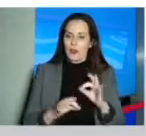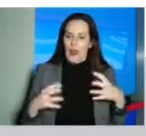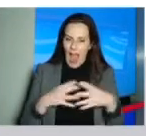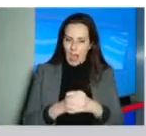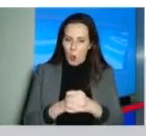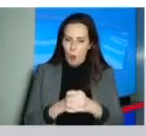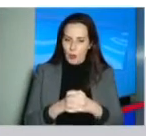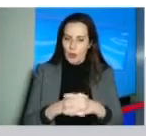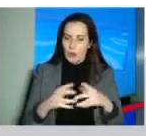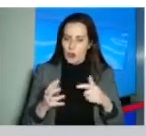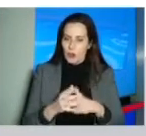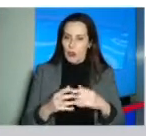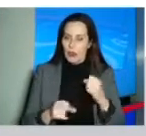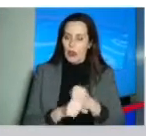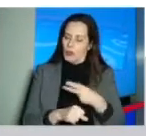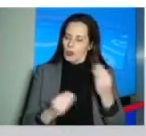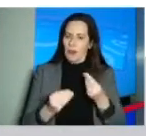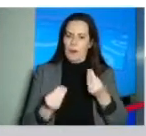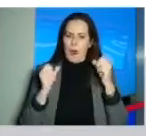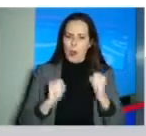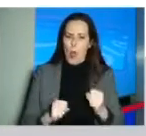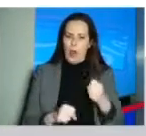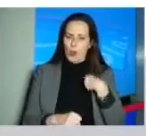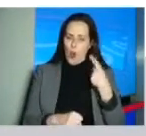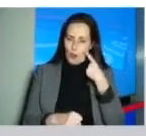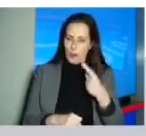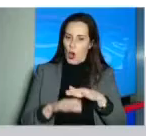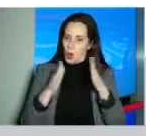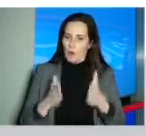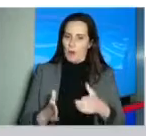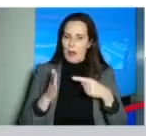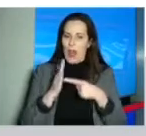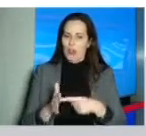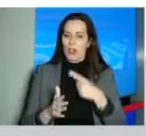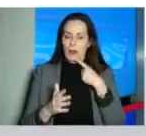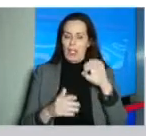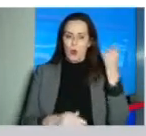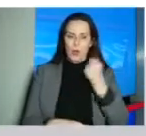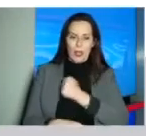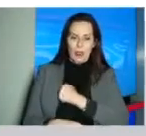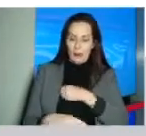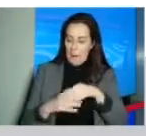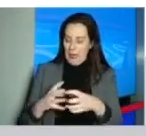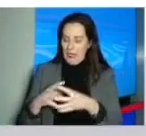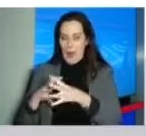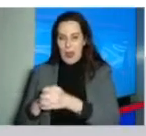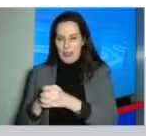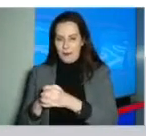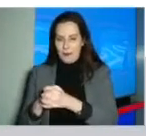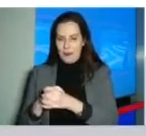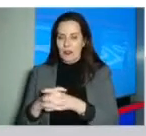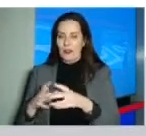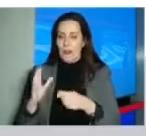האחדות כדי ללכת על הסייף סייד. אז אנחנו רואים גופים, למשל, כמו שאמרתי, הציונות הדתית, מתחברת פעם